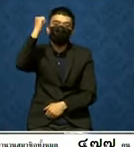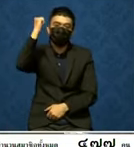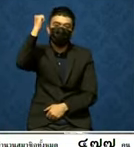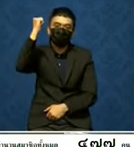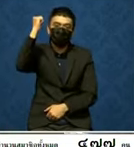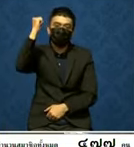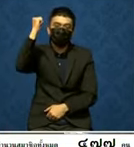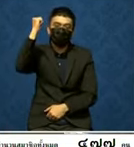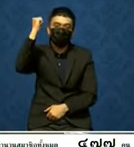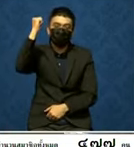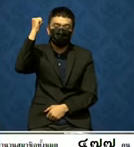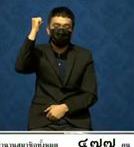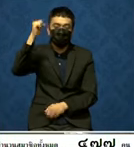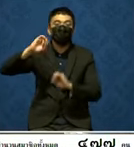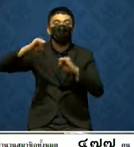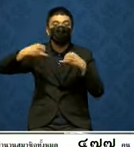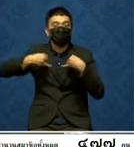ครับ